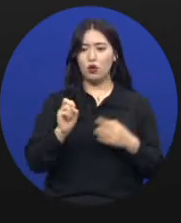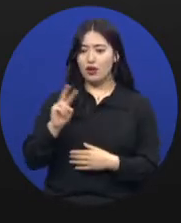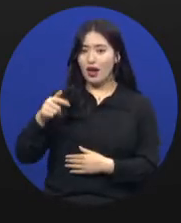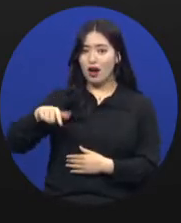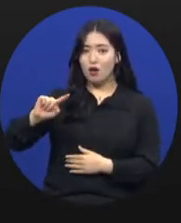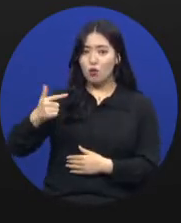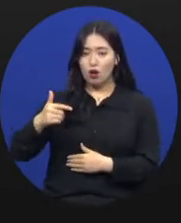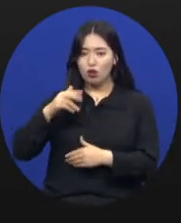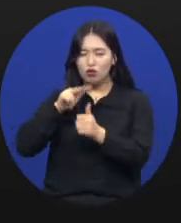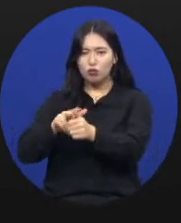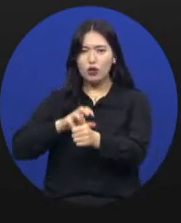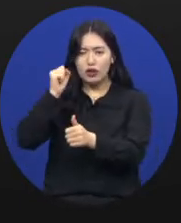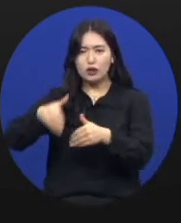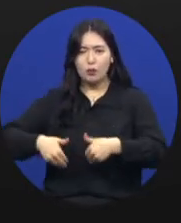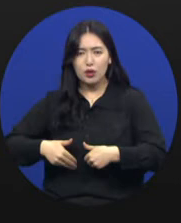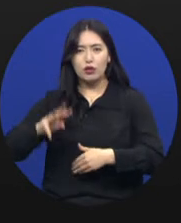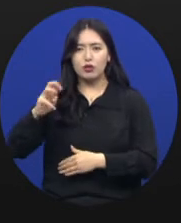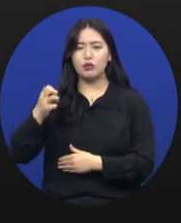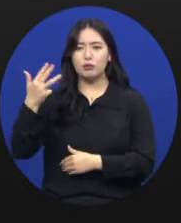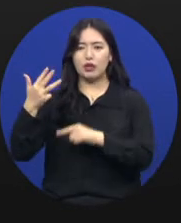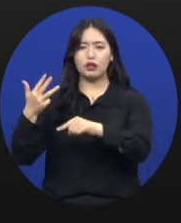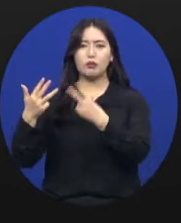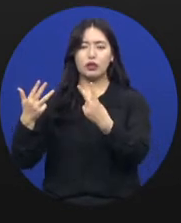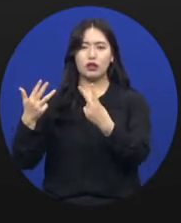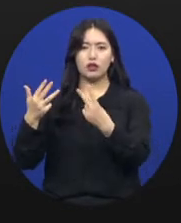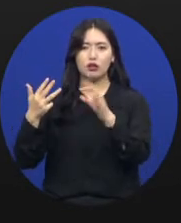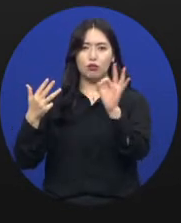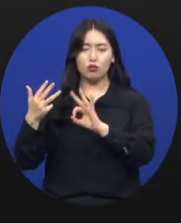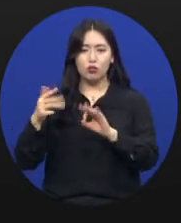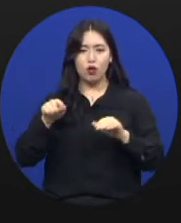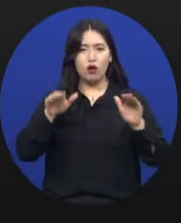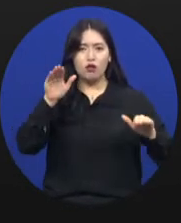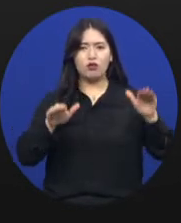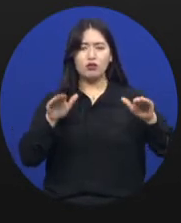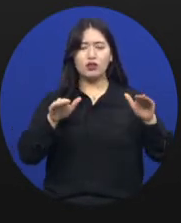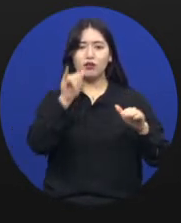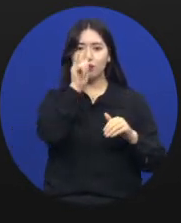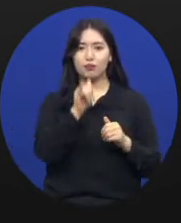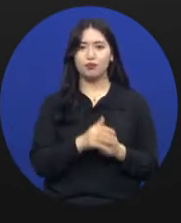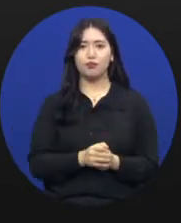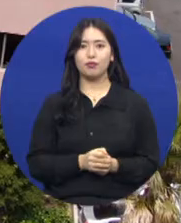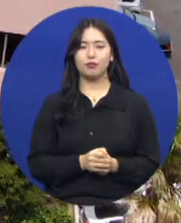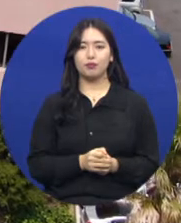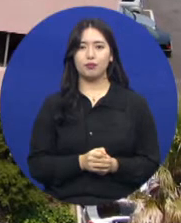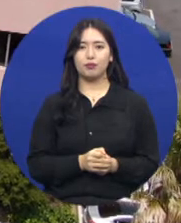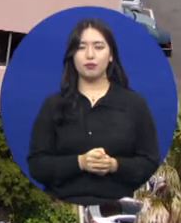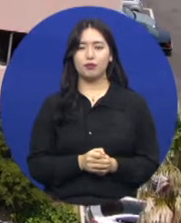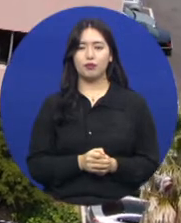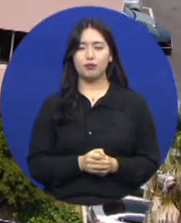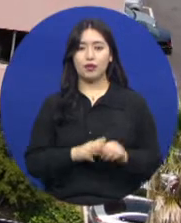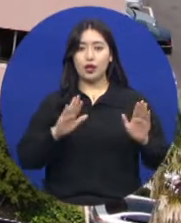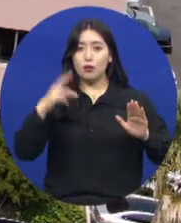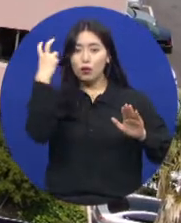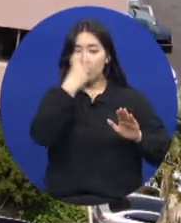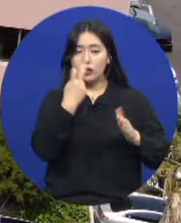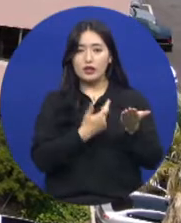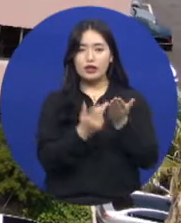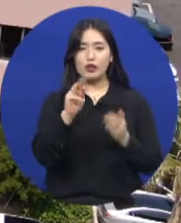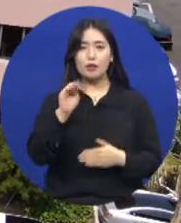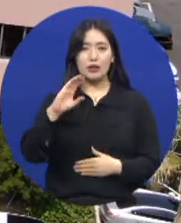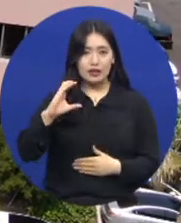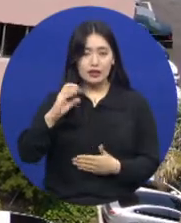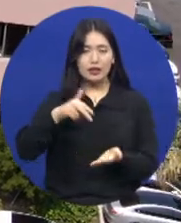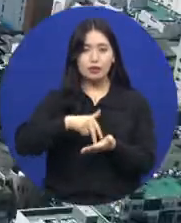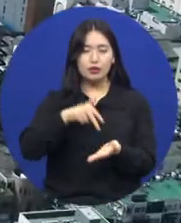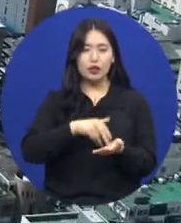당선 돼야 한다 38.2% 와 오차범위 안에서 맞섰습니다 이번 조사는 재지 mbc 가